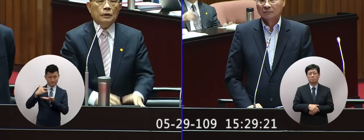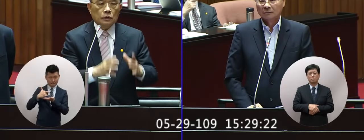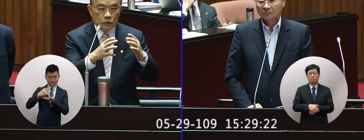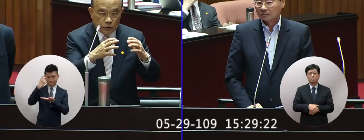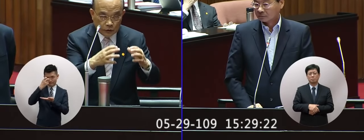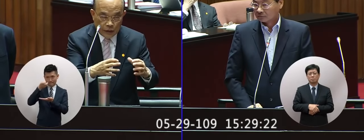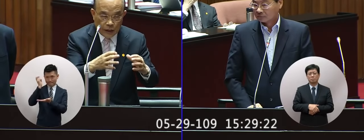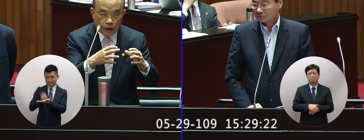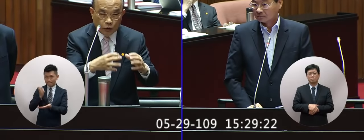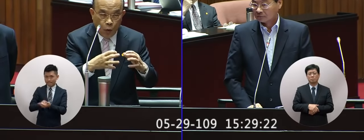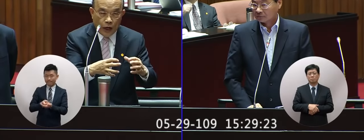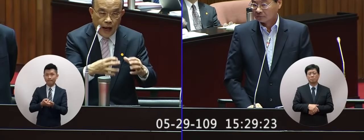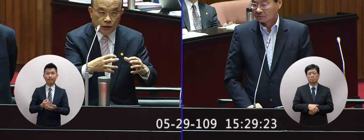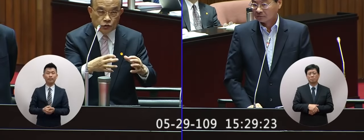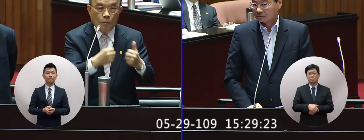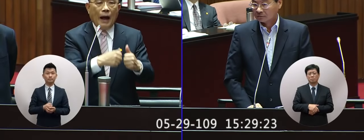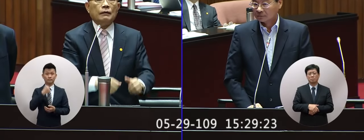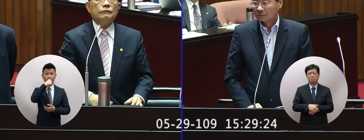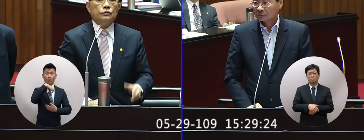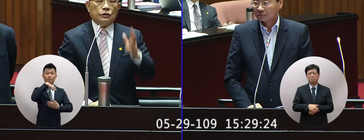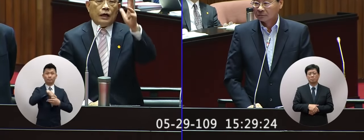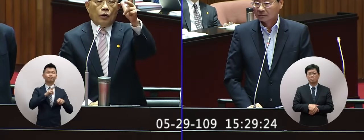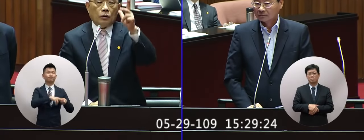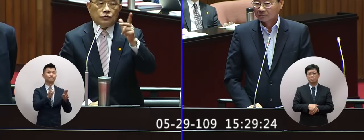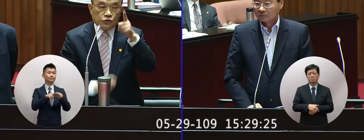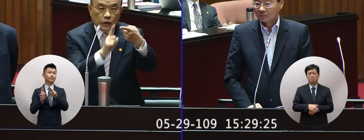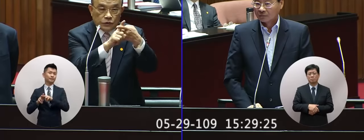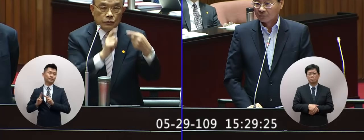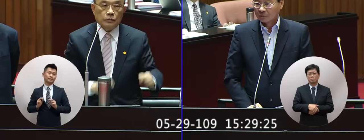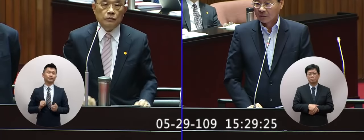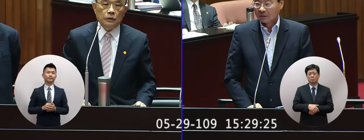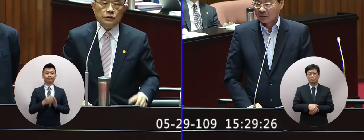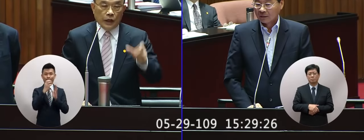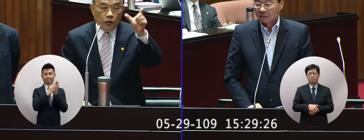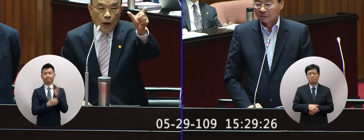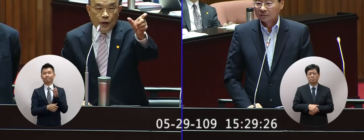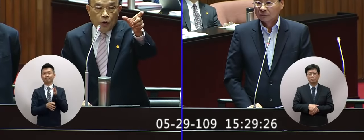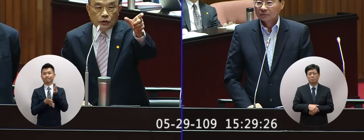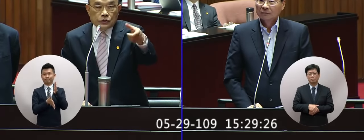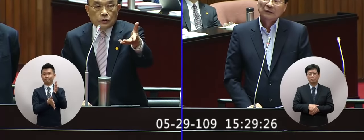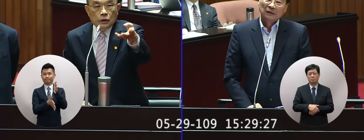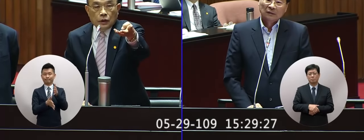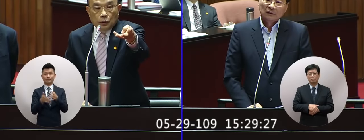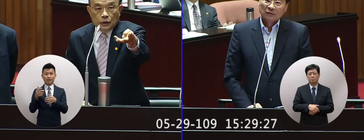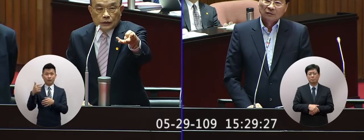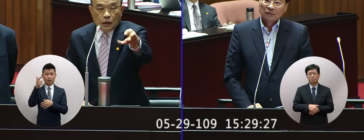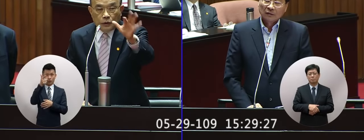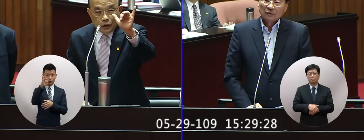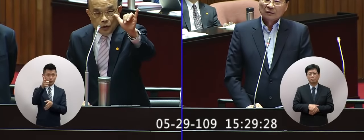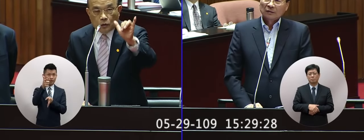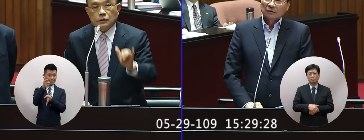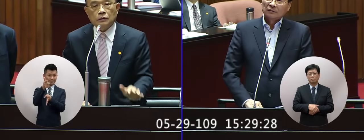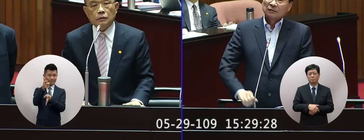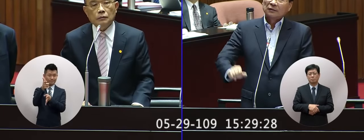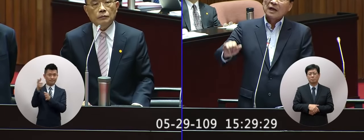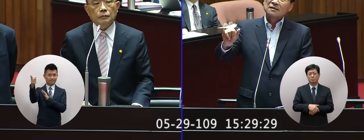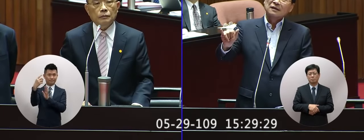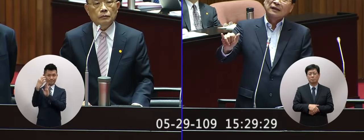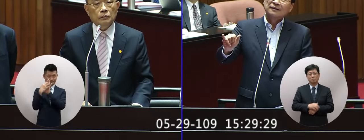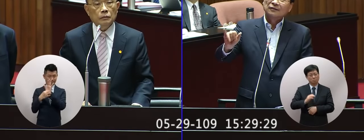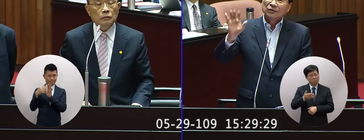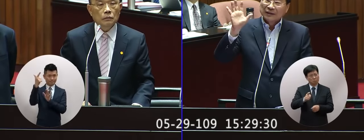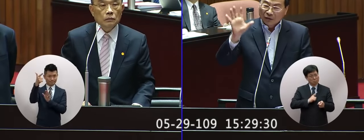管，地国内松绑，就这样10个字。前段6个字，你问的这个问题6个字。